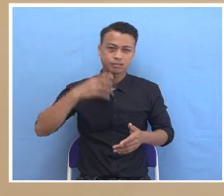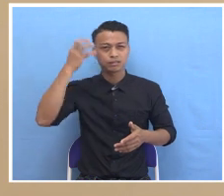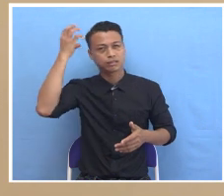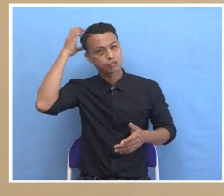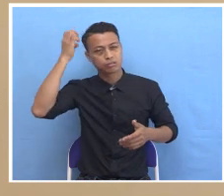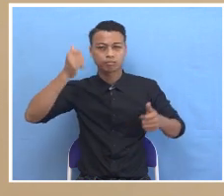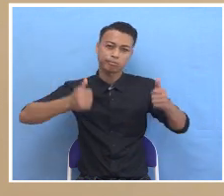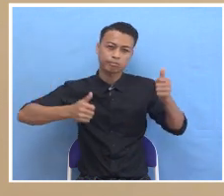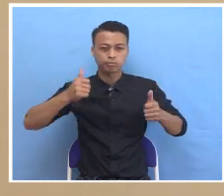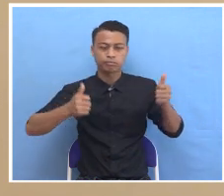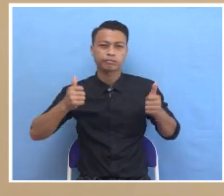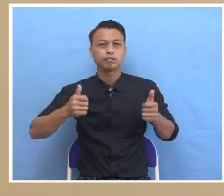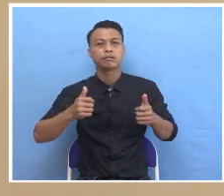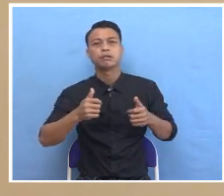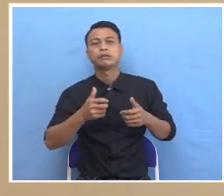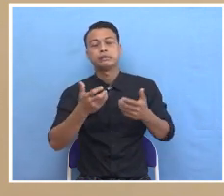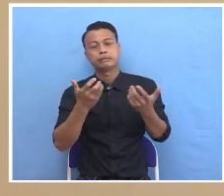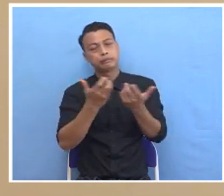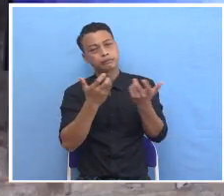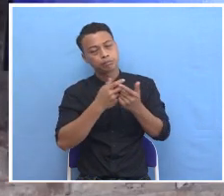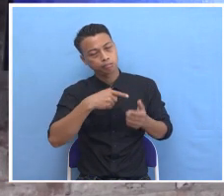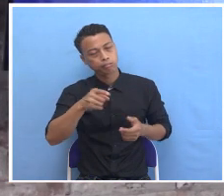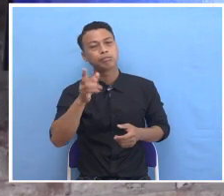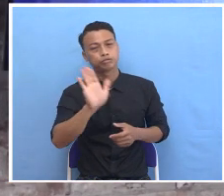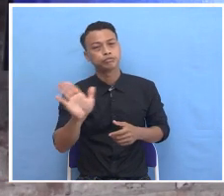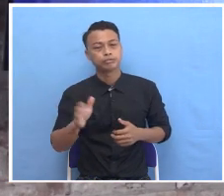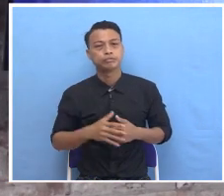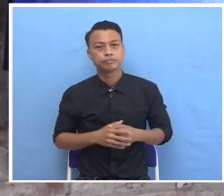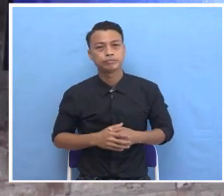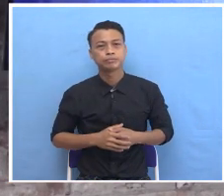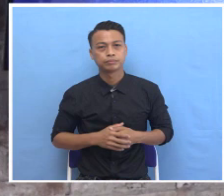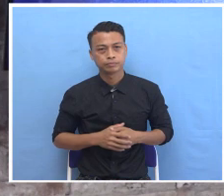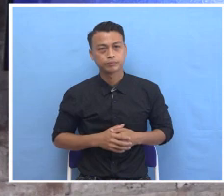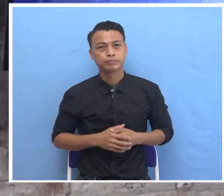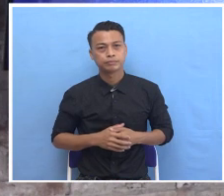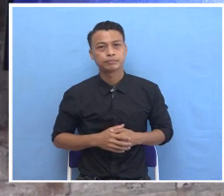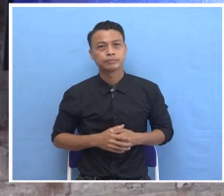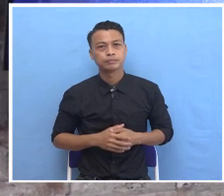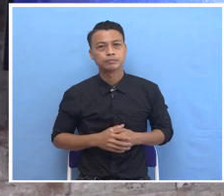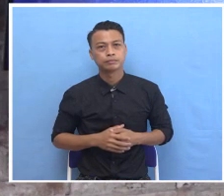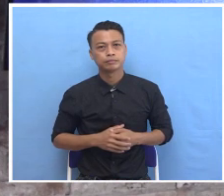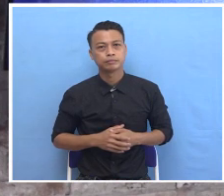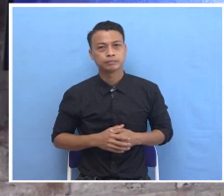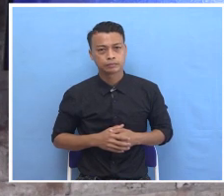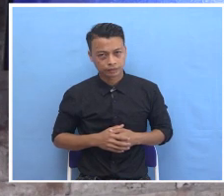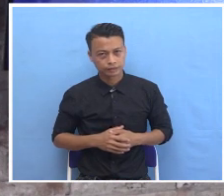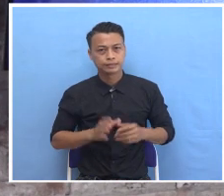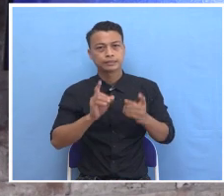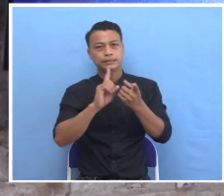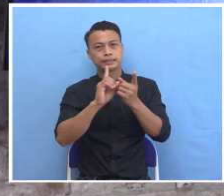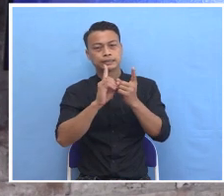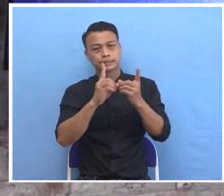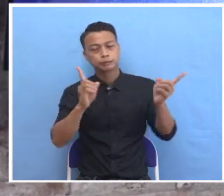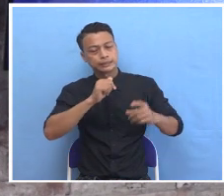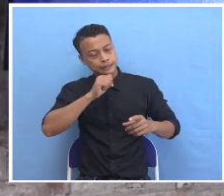က်ပြီးသွားနိုင်လိမ့်ဦးမယ်လို့ထင်တယ်။ရေပူရအားဖြင့်တော့အဲ့ဒီလိုကူပြောင်းနိုင်ဖို့လည်းတလေခ